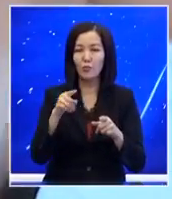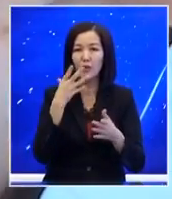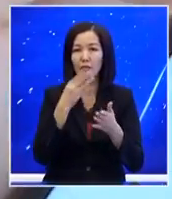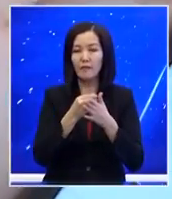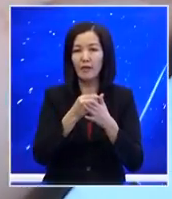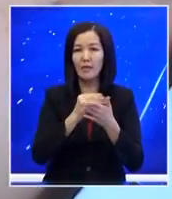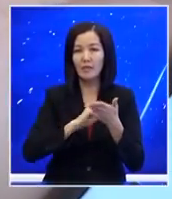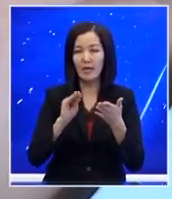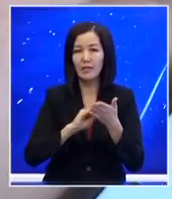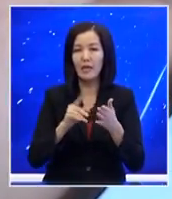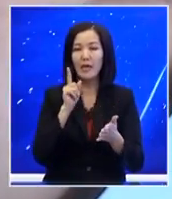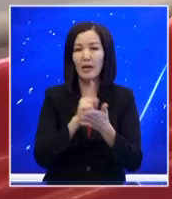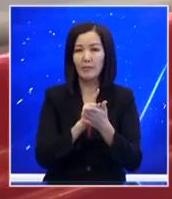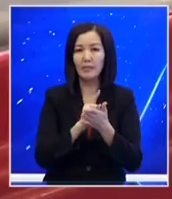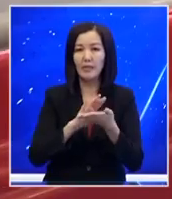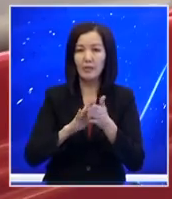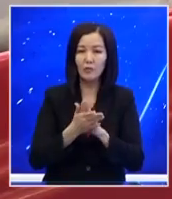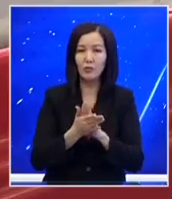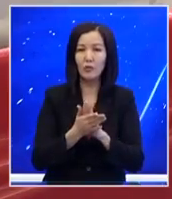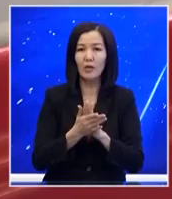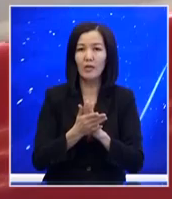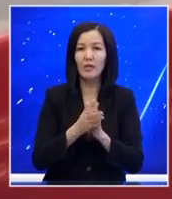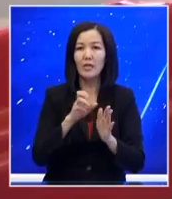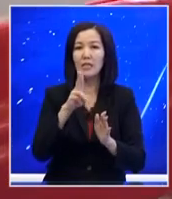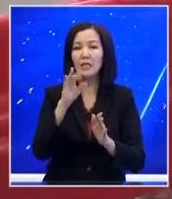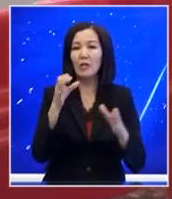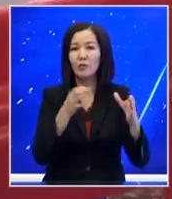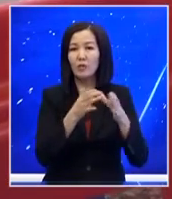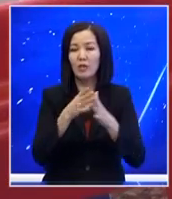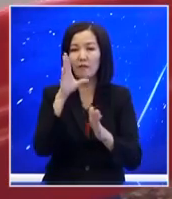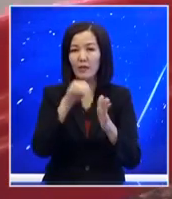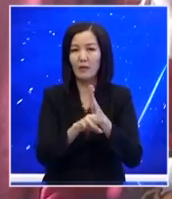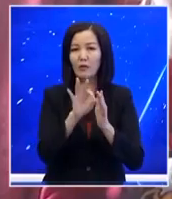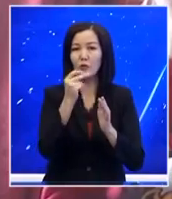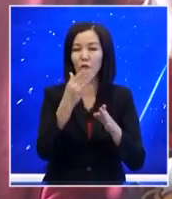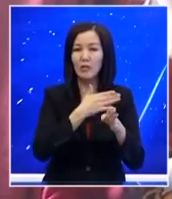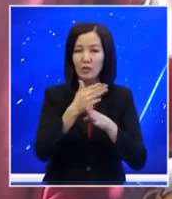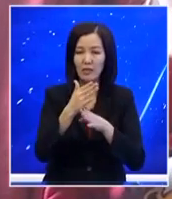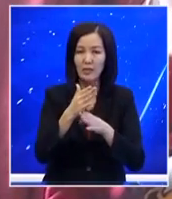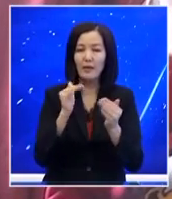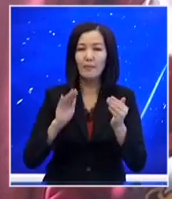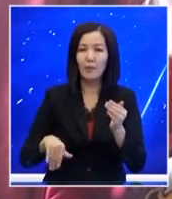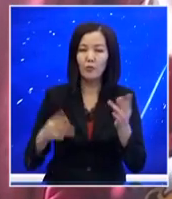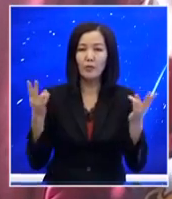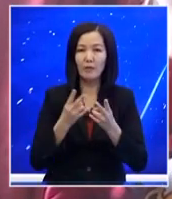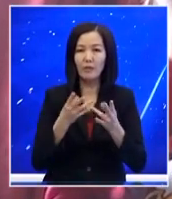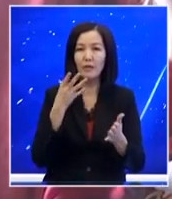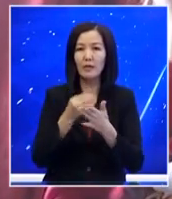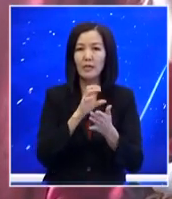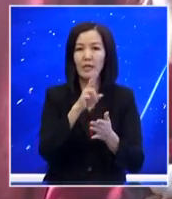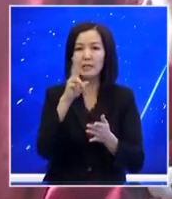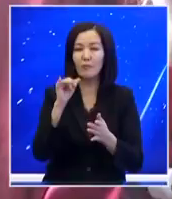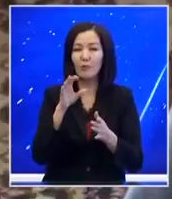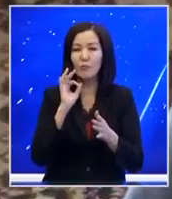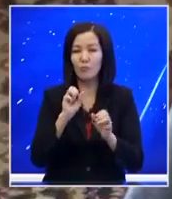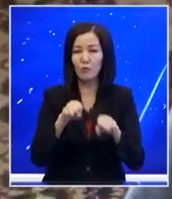данные. Обязательным условием является актуализация статуса гражданина и наличие соцотчислений. При необходимости оплату ЕСП можно